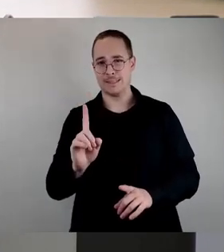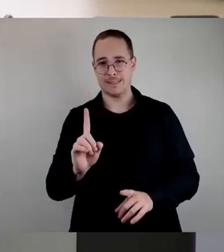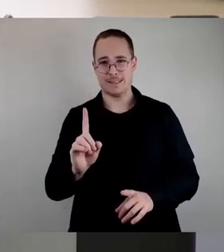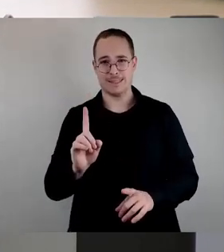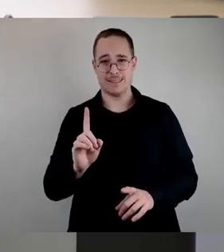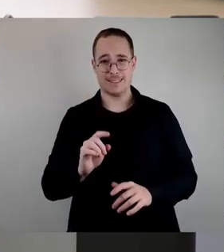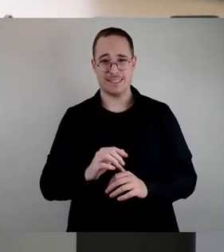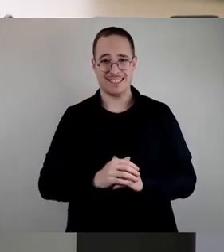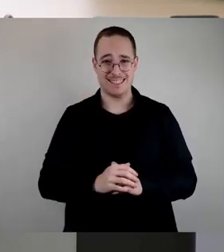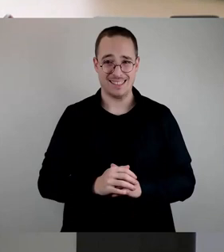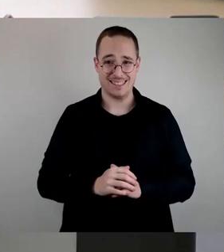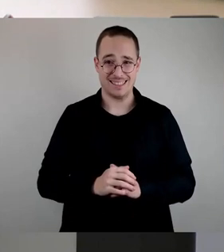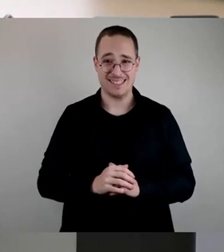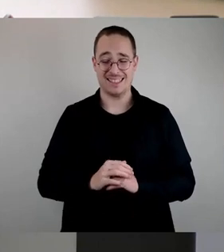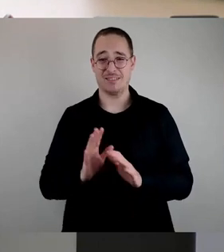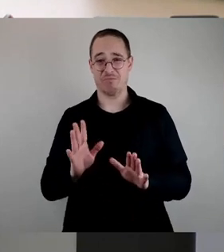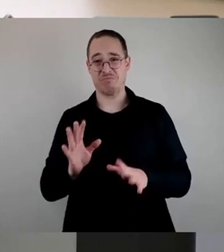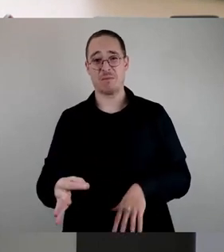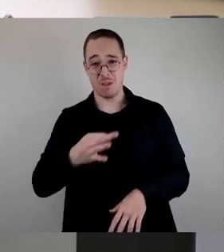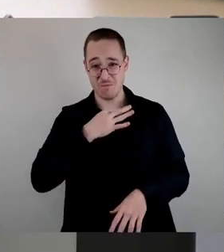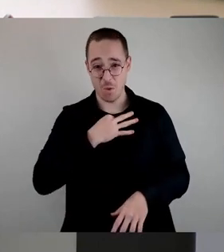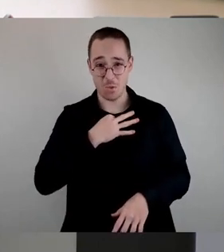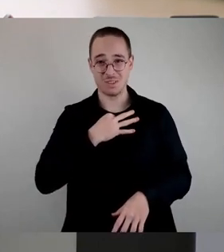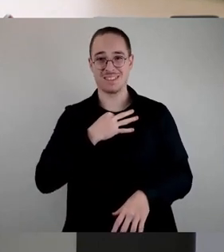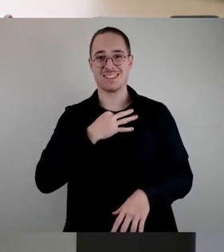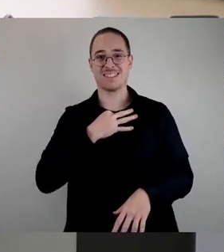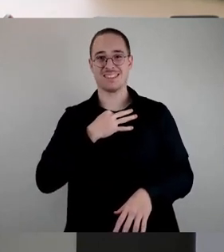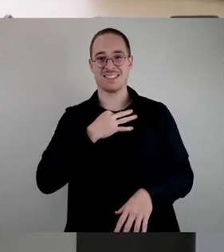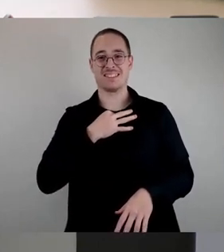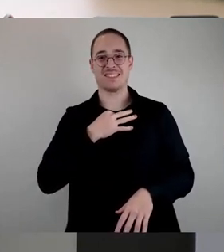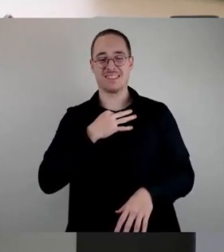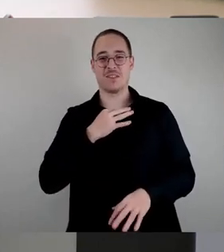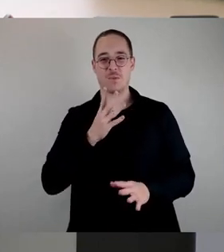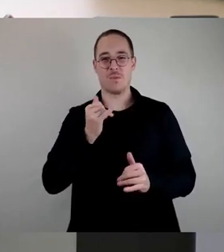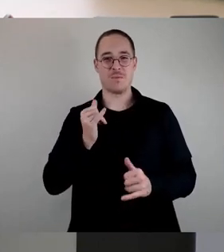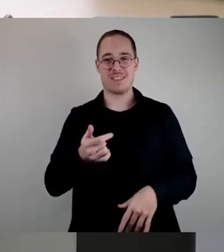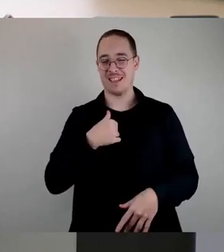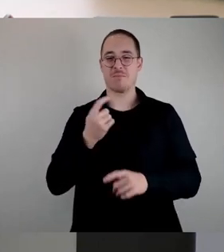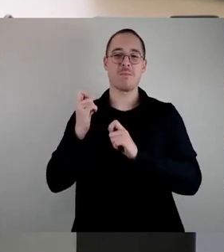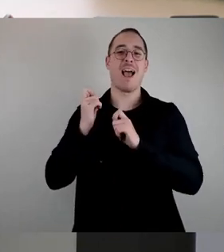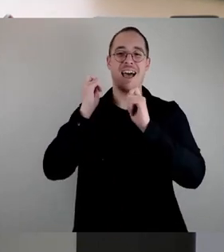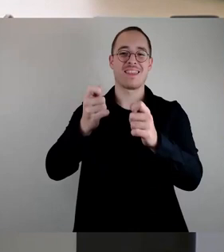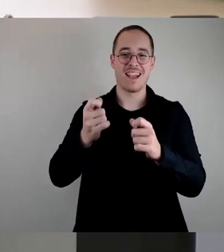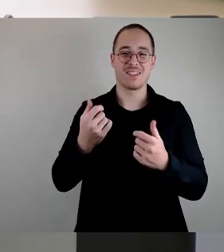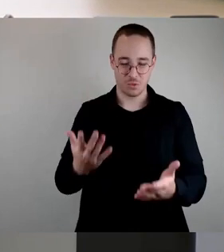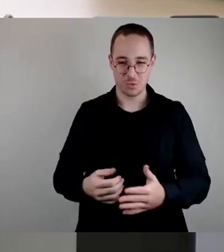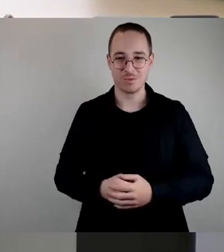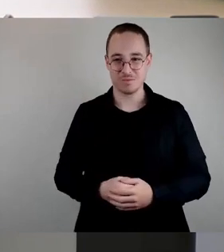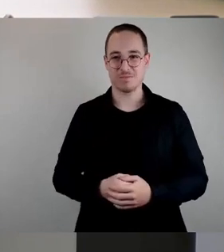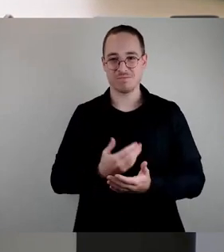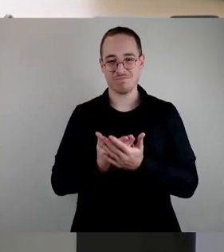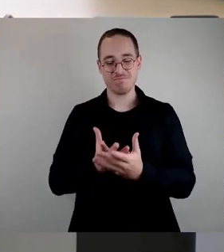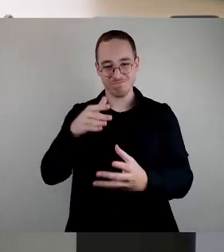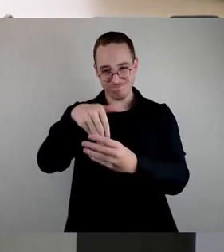ja, also für uns spielt da, das schlagen wir jetzt mit unserem Antrag vor. Wir sagen, dass es wichtig ist,